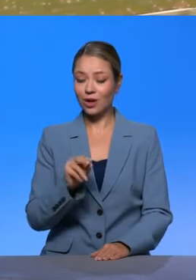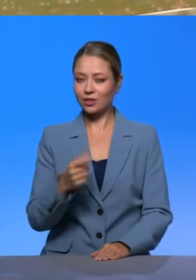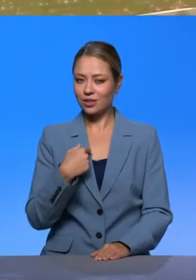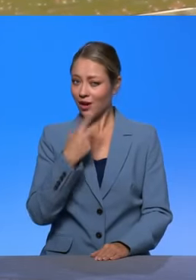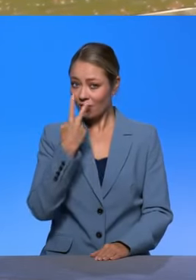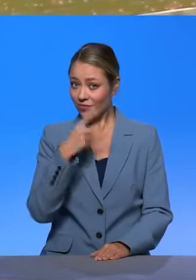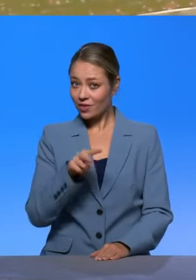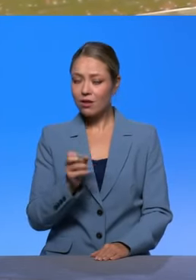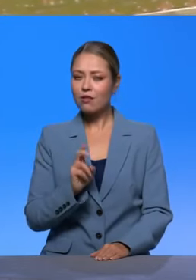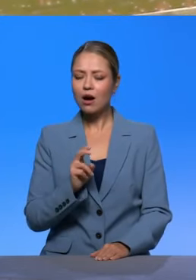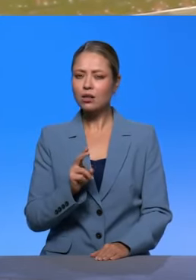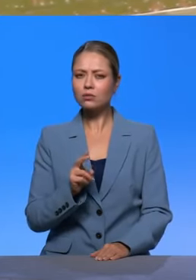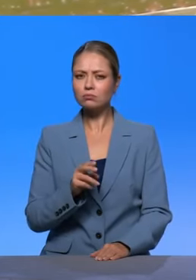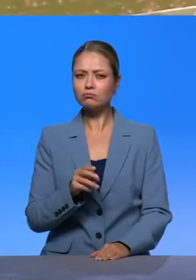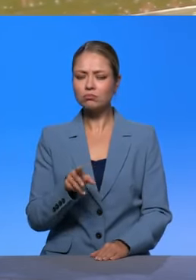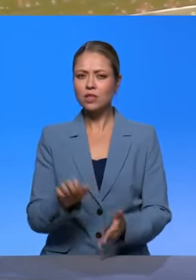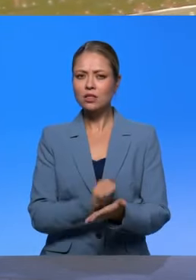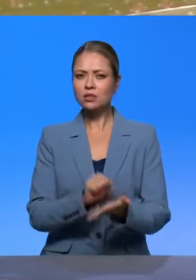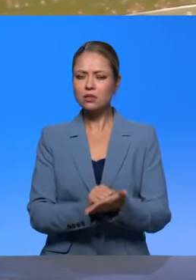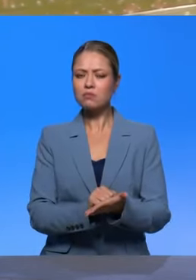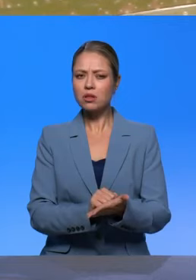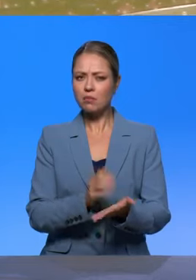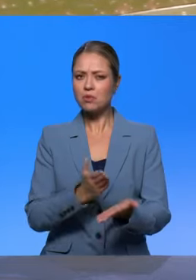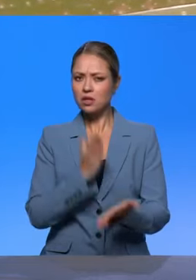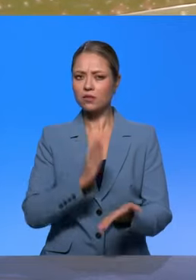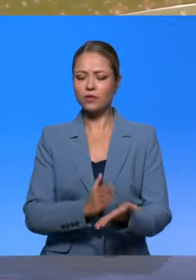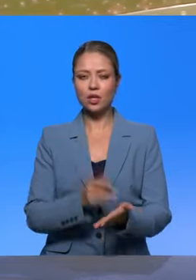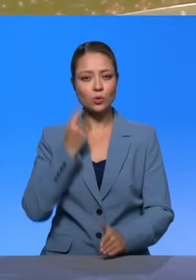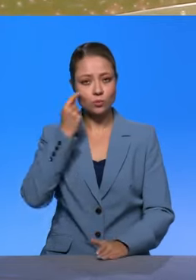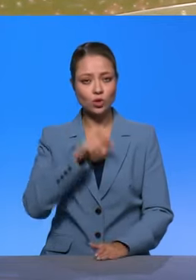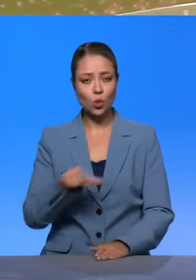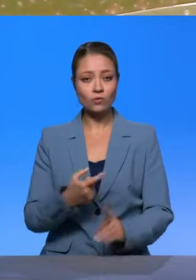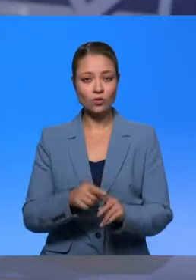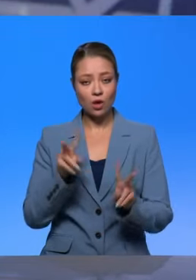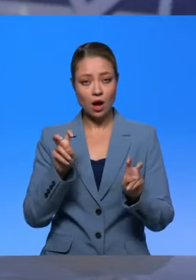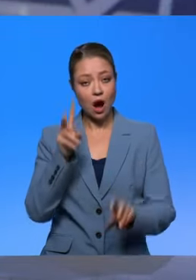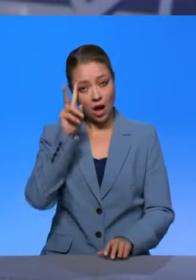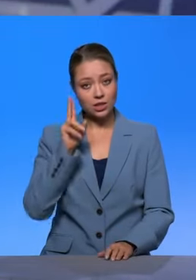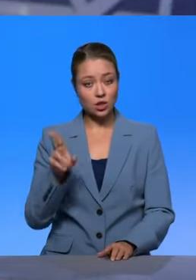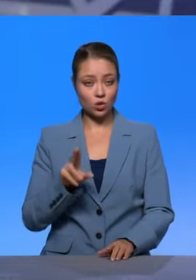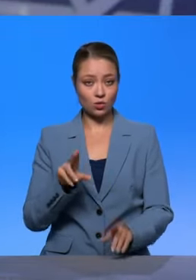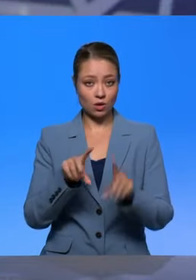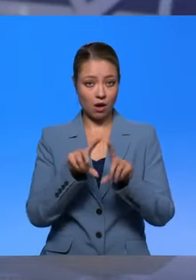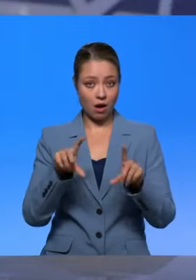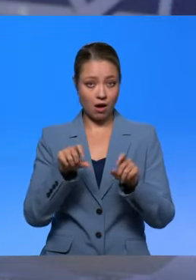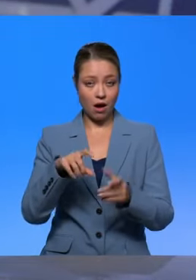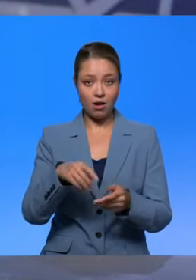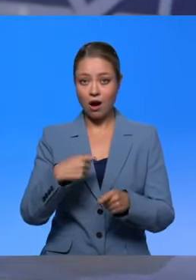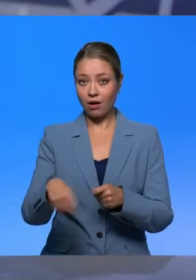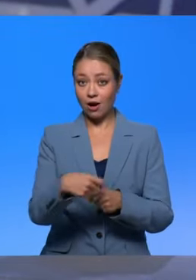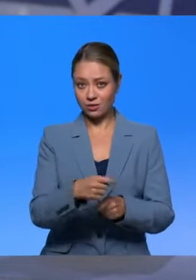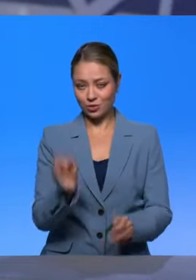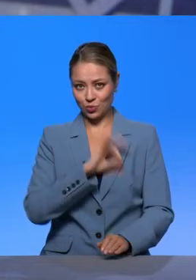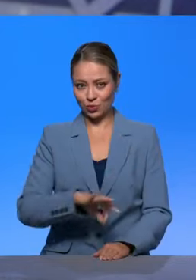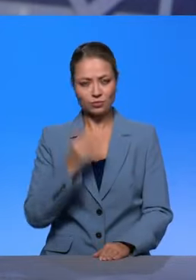некоторые дипломированные психологи, вот эти вот ассоциативные, как вы сказали, карты. Абсолютно верно. Я сейчас вам поясню. Сеанс